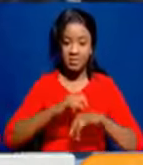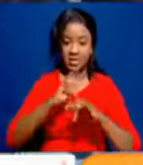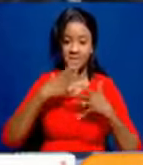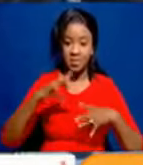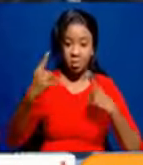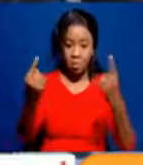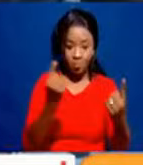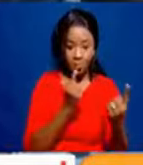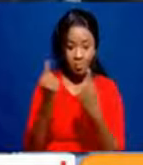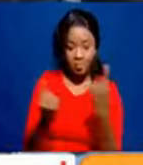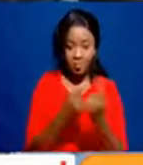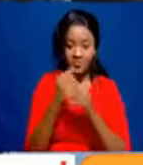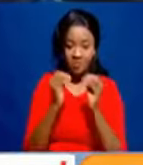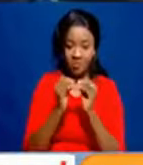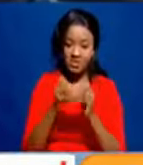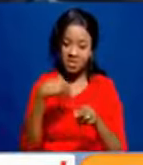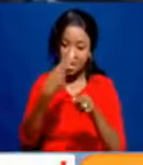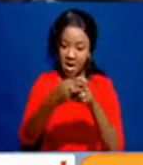mnapoangalia,